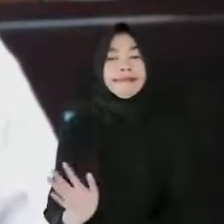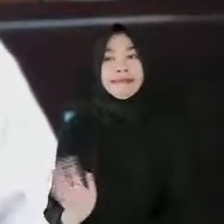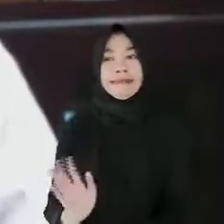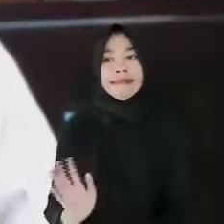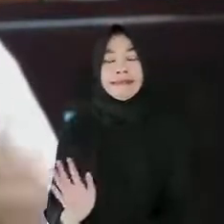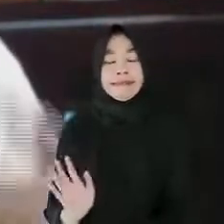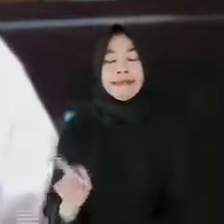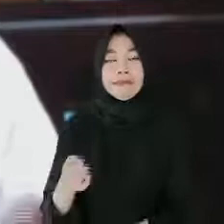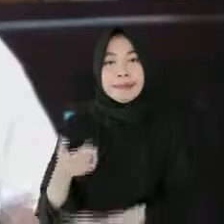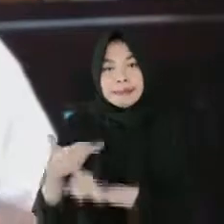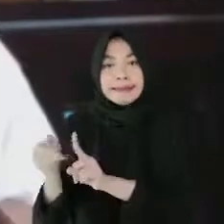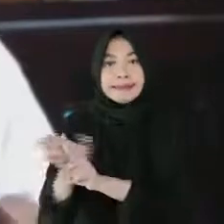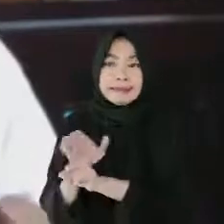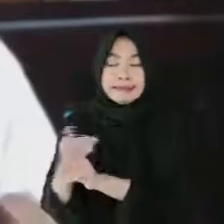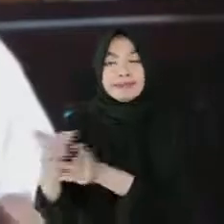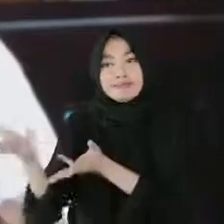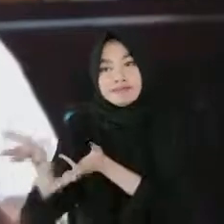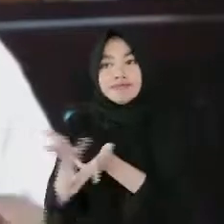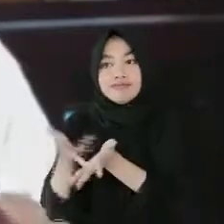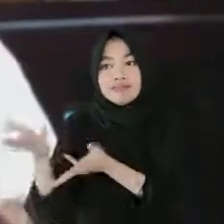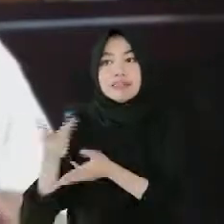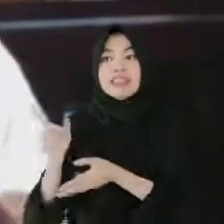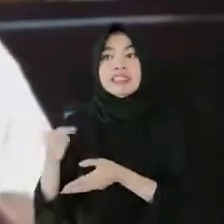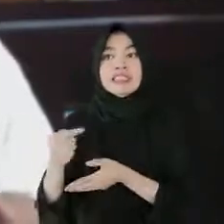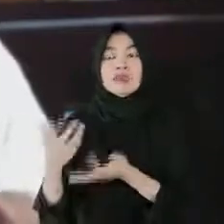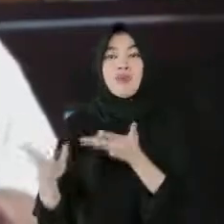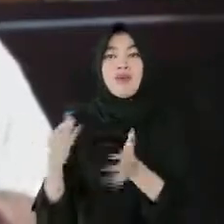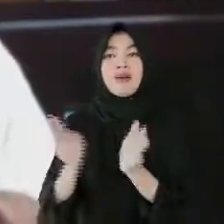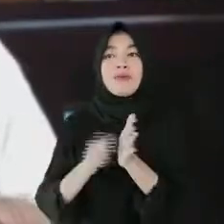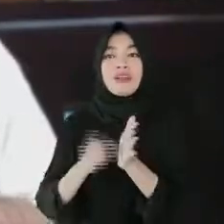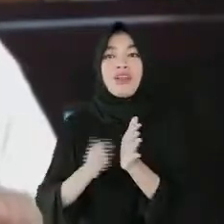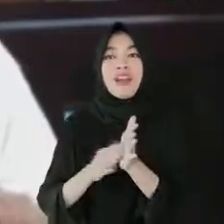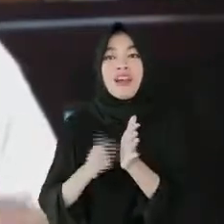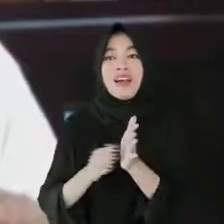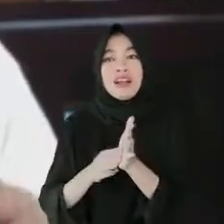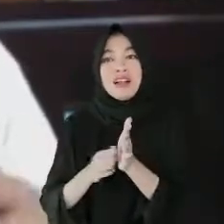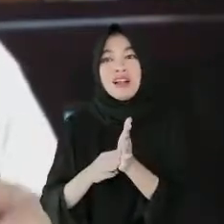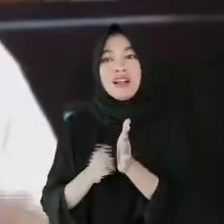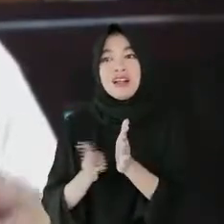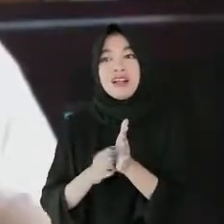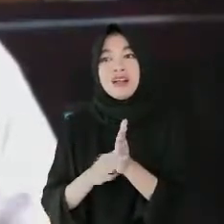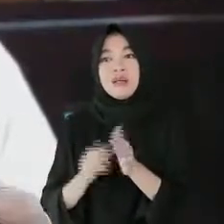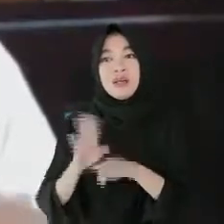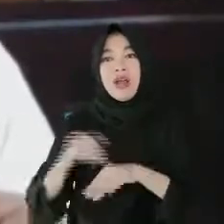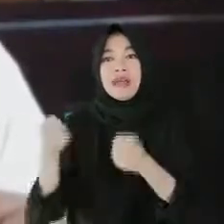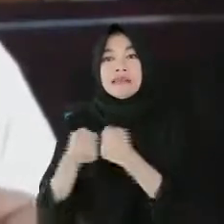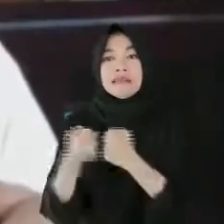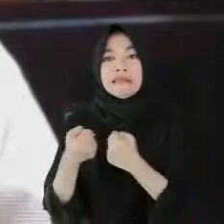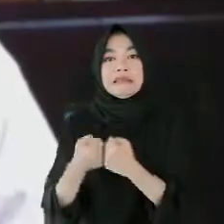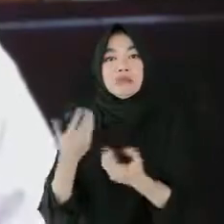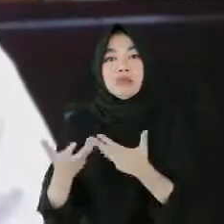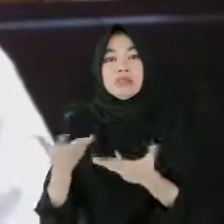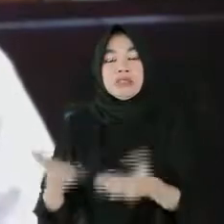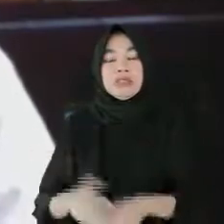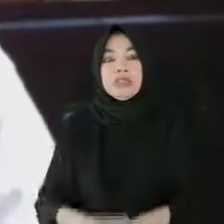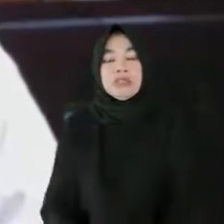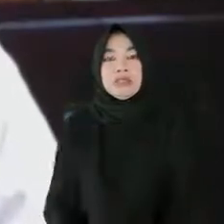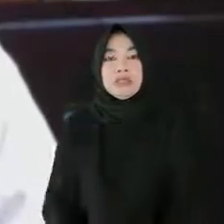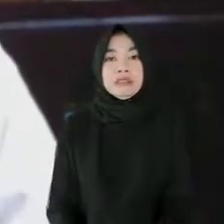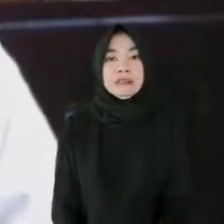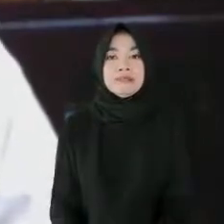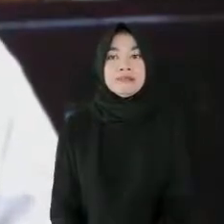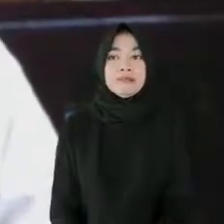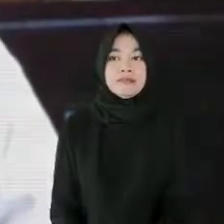pendekatannya juga enak ane kalo nggak nanti isu sensitif itu akan menjadi lebih mencuat dari pagar masalah kesehatannya kasih